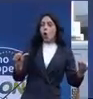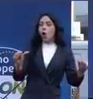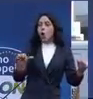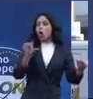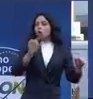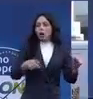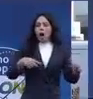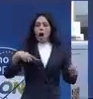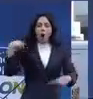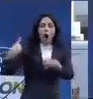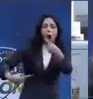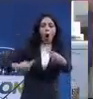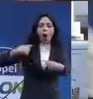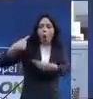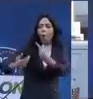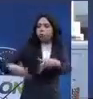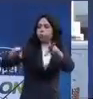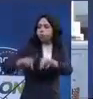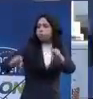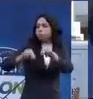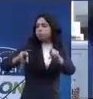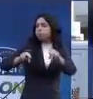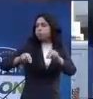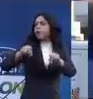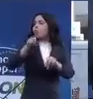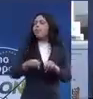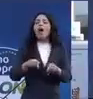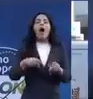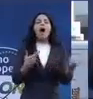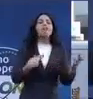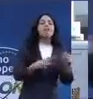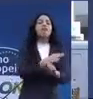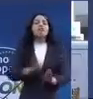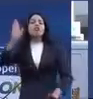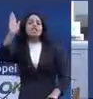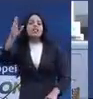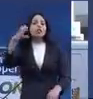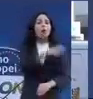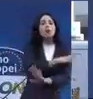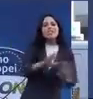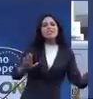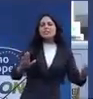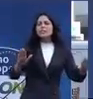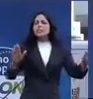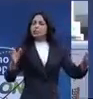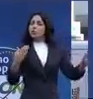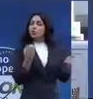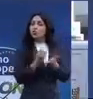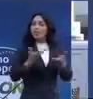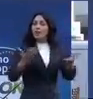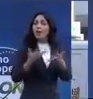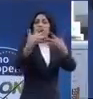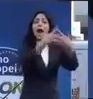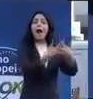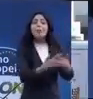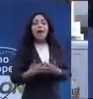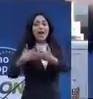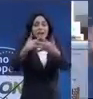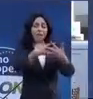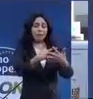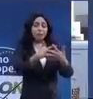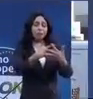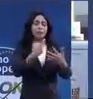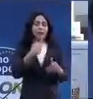forza di dividersi e di chiamarsi fascisti e comunisti sapete cosa succede in America che i